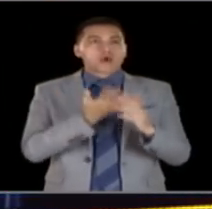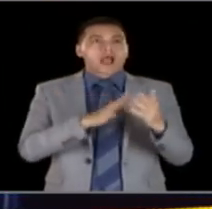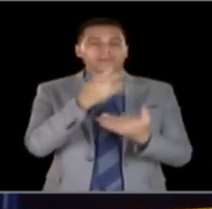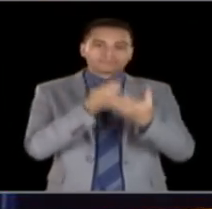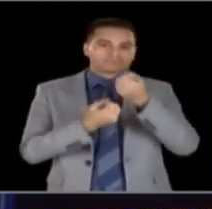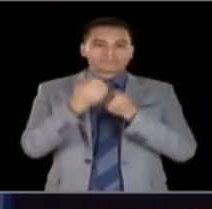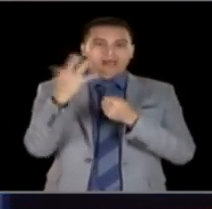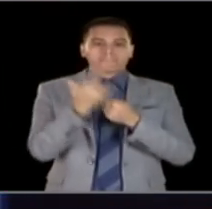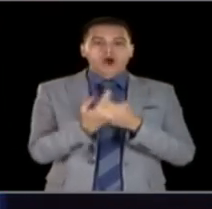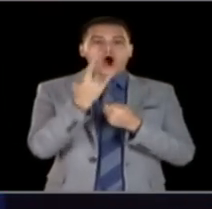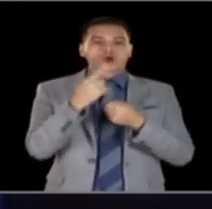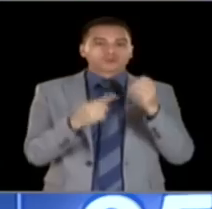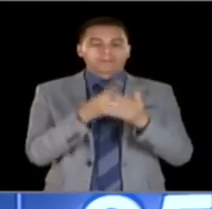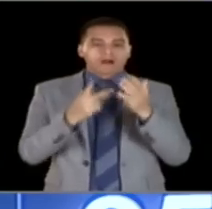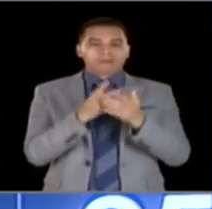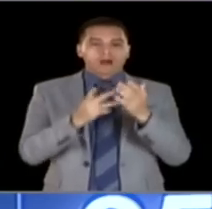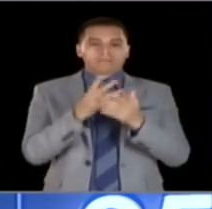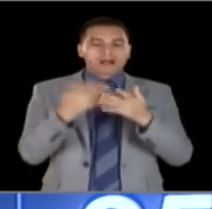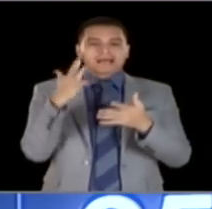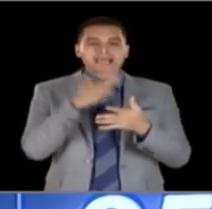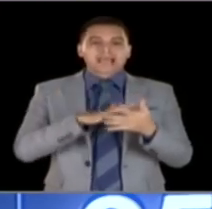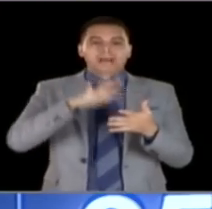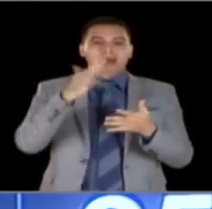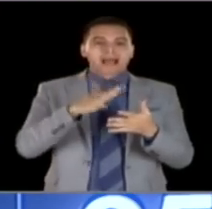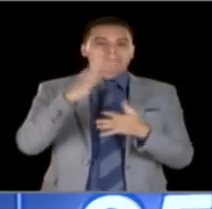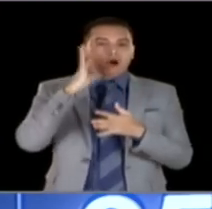10 مرات لحد دلوقتي قمة إيه؟ هي